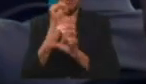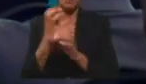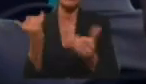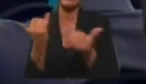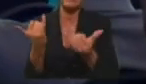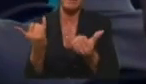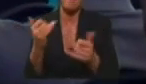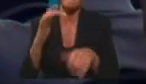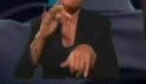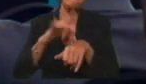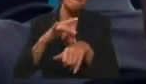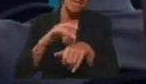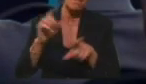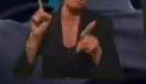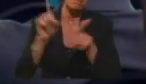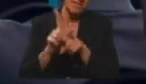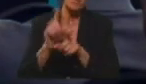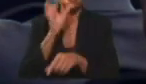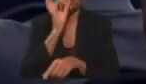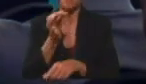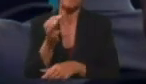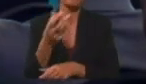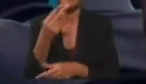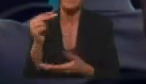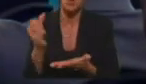też niekoniecznie będą dobre.